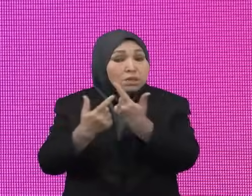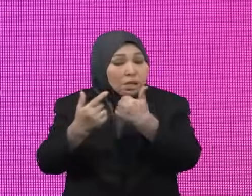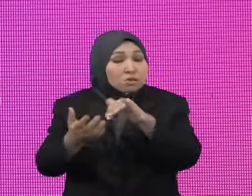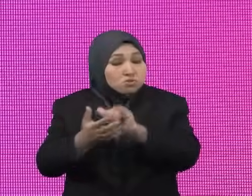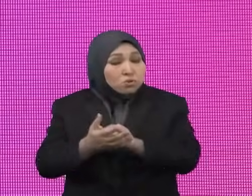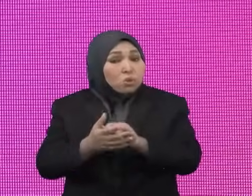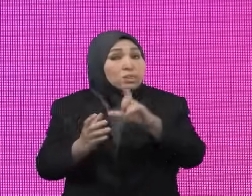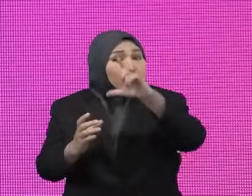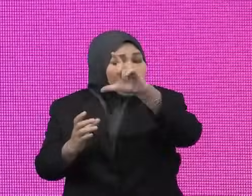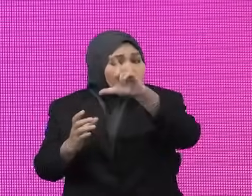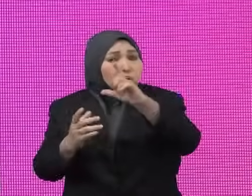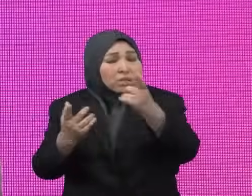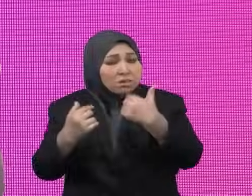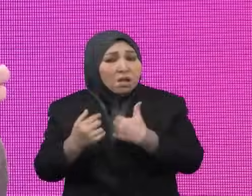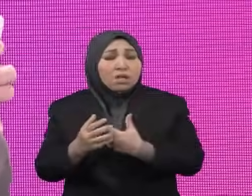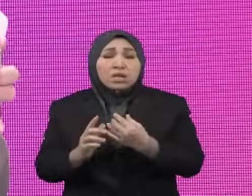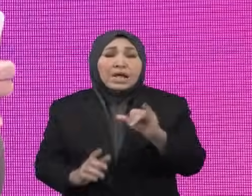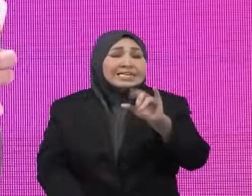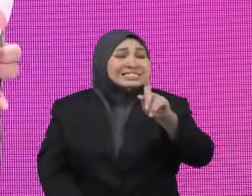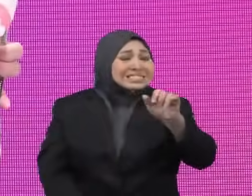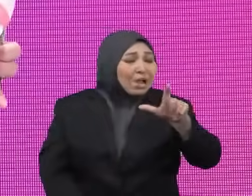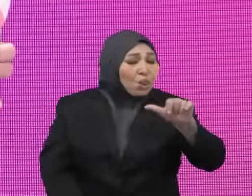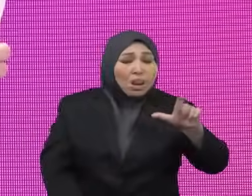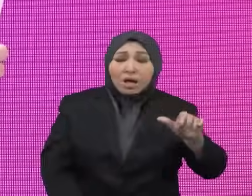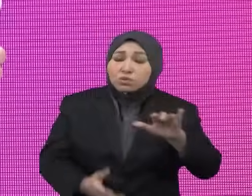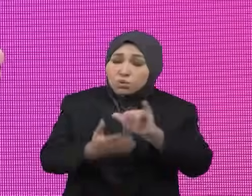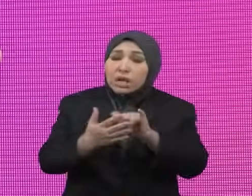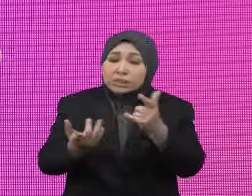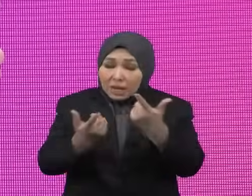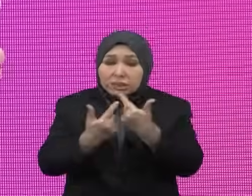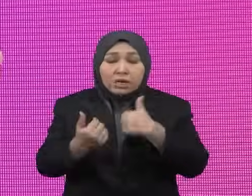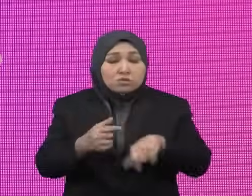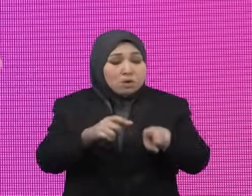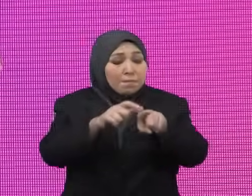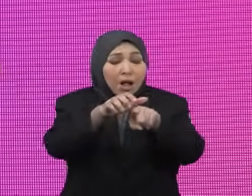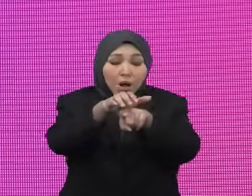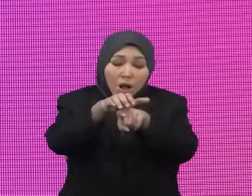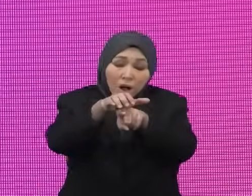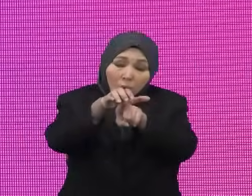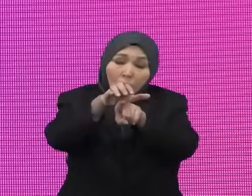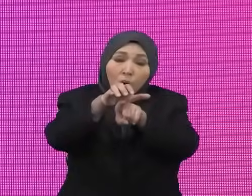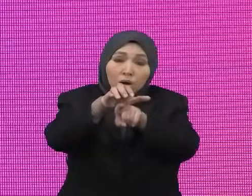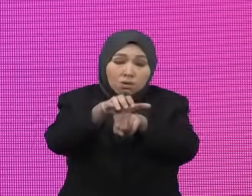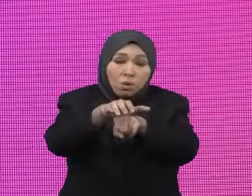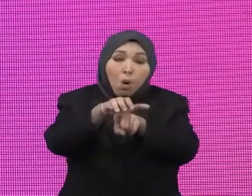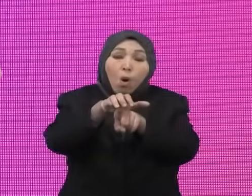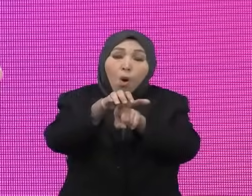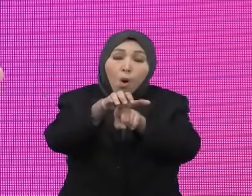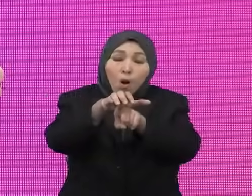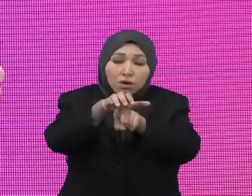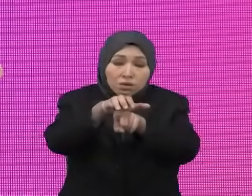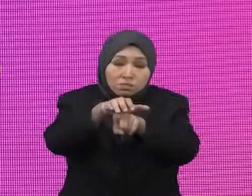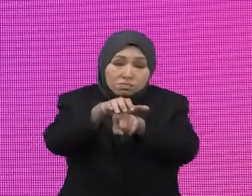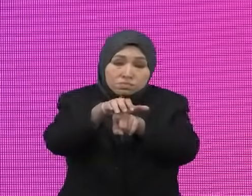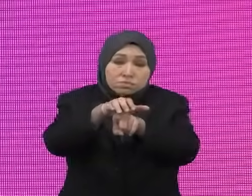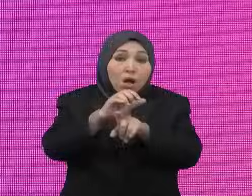Suara tebal itu juga suara yang isti'la, sifat yang kita kata datang daripada situ. Pangkal lidah kita terangkat. Qa.